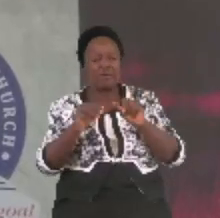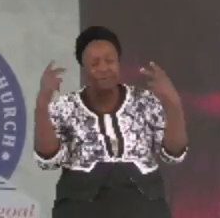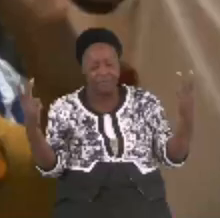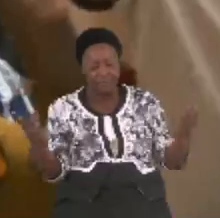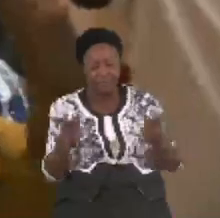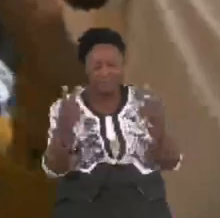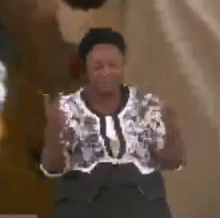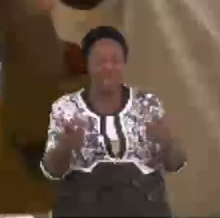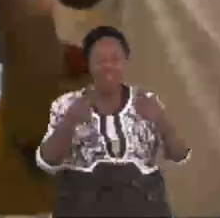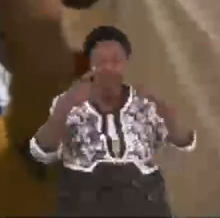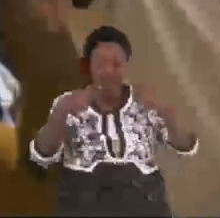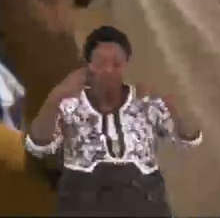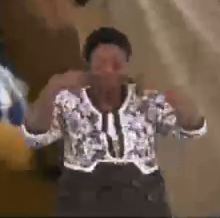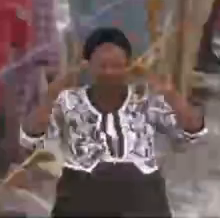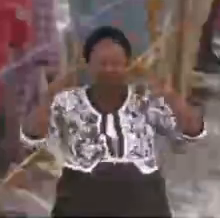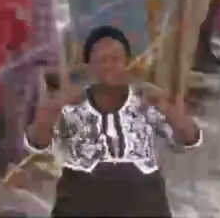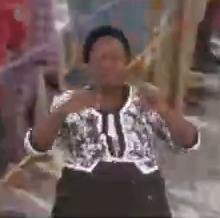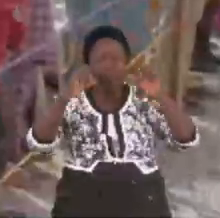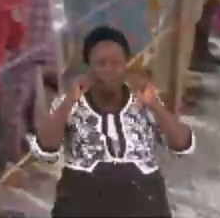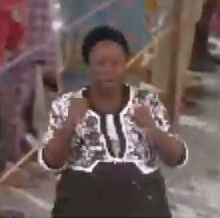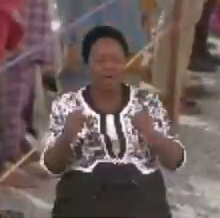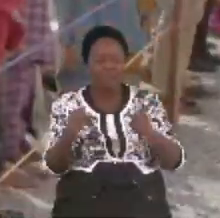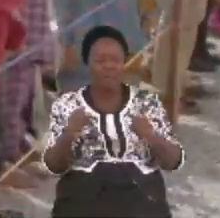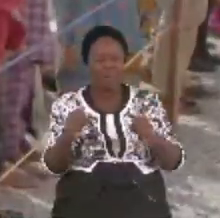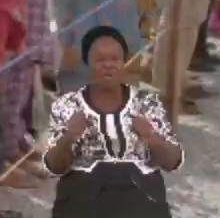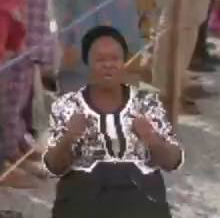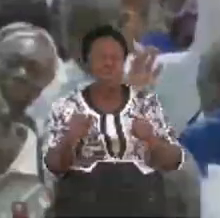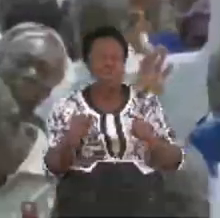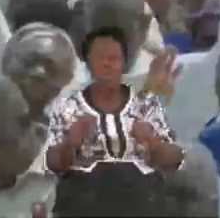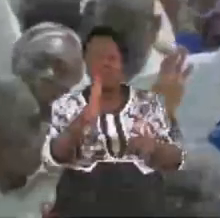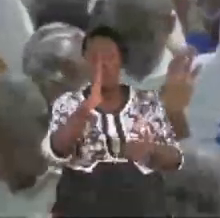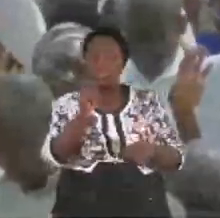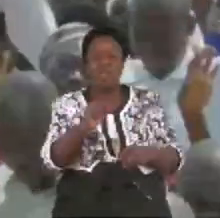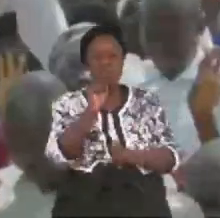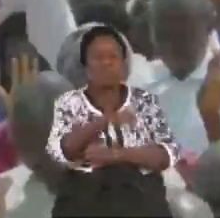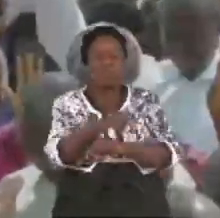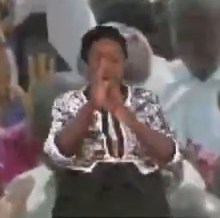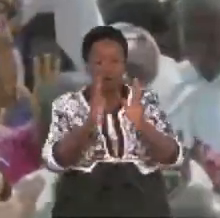le succès, la puissance, être vainqueur.